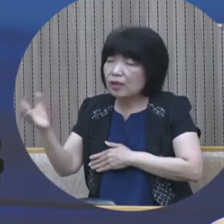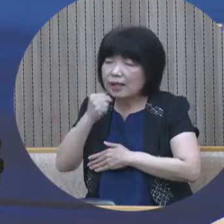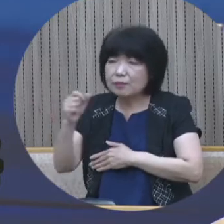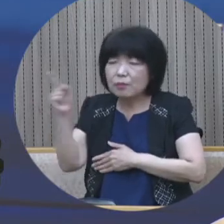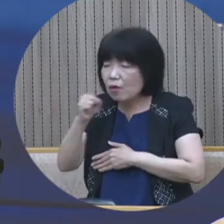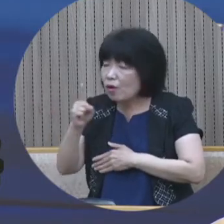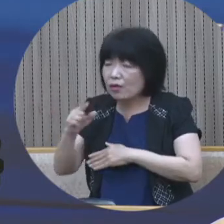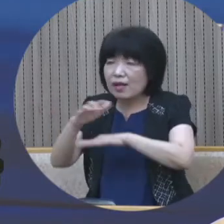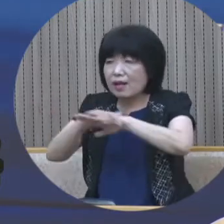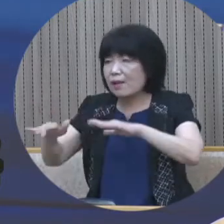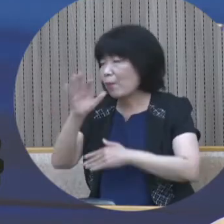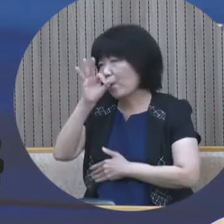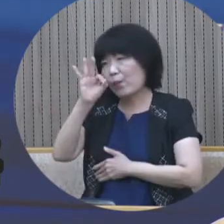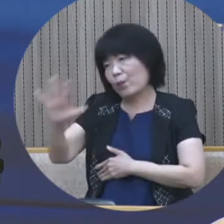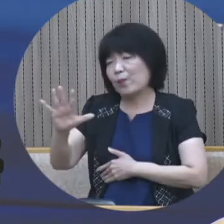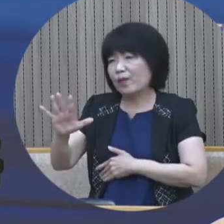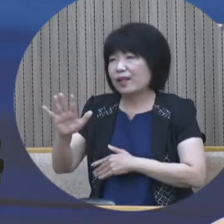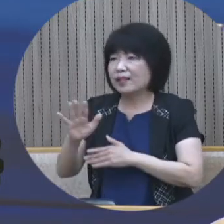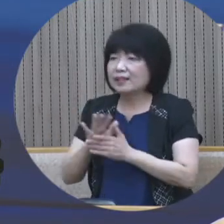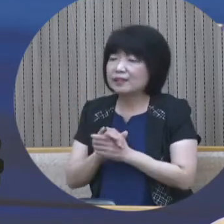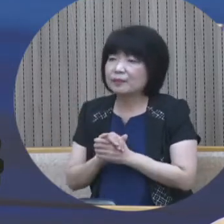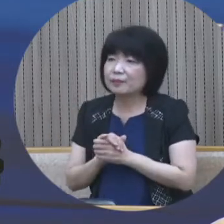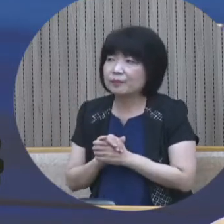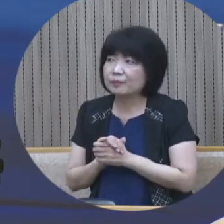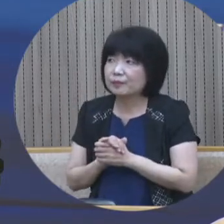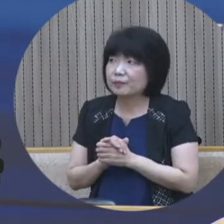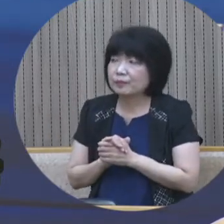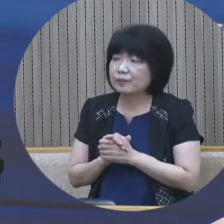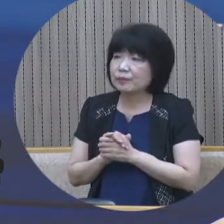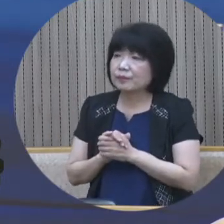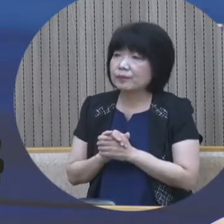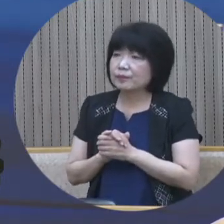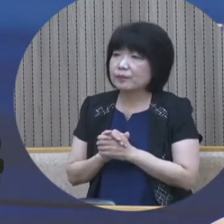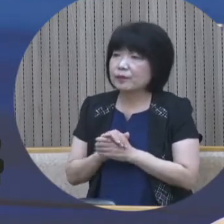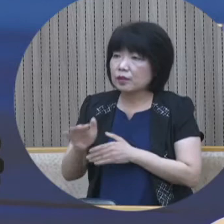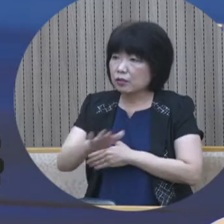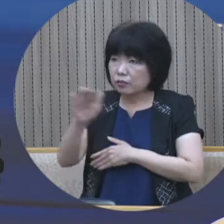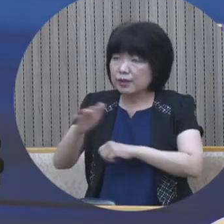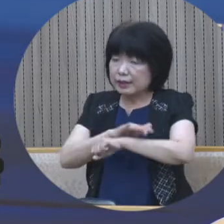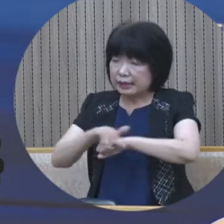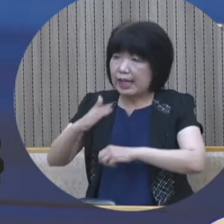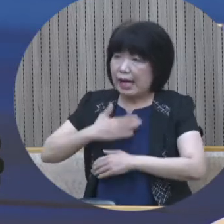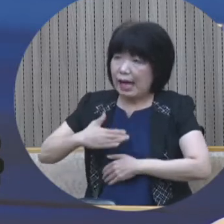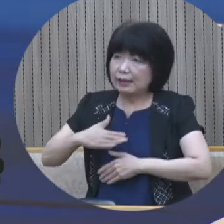것도 해결하지 못하더라 하는 것입니다. 우리가 잘 아는